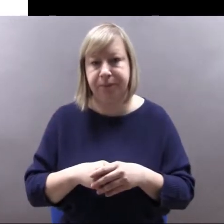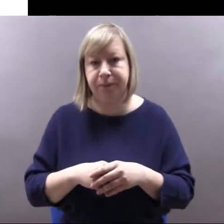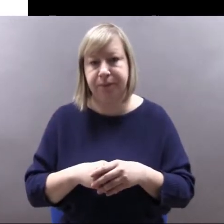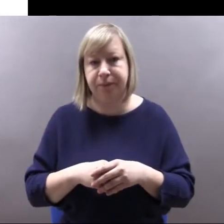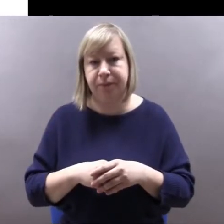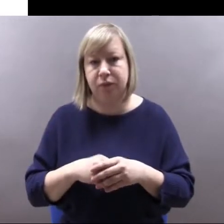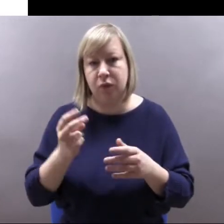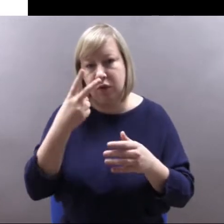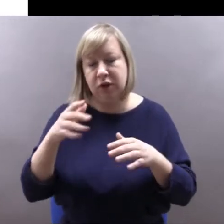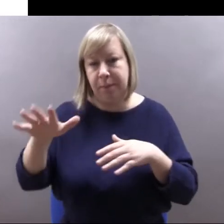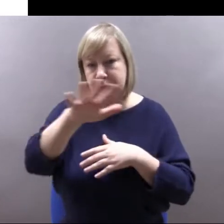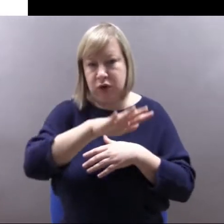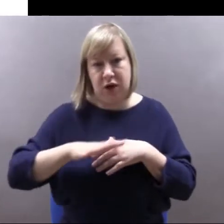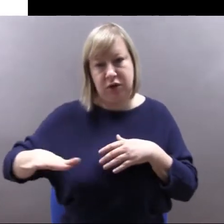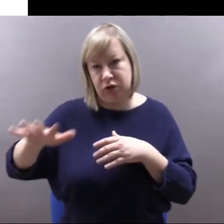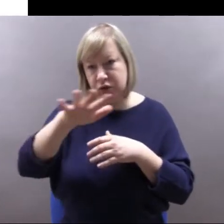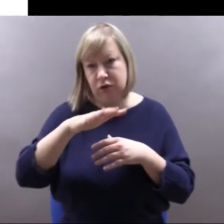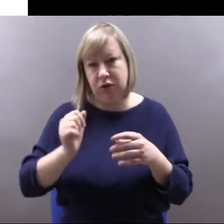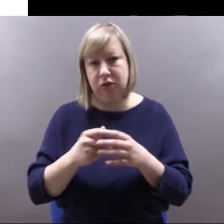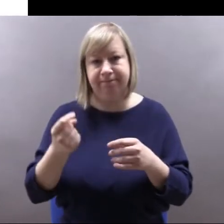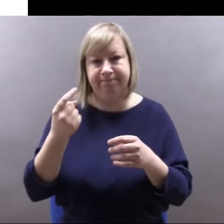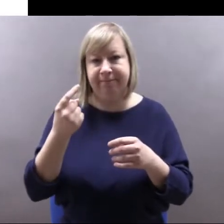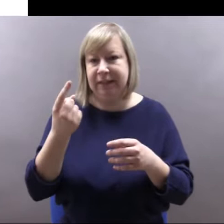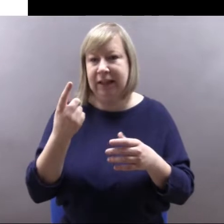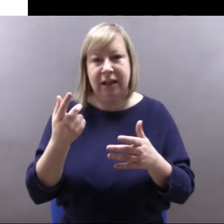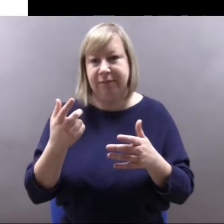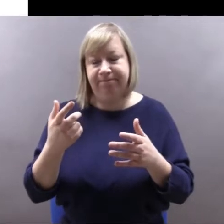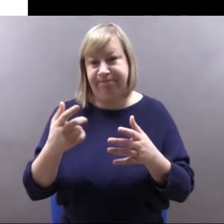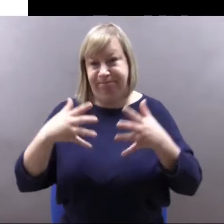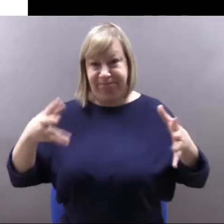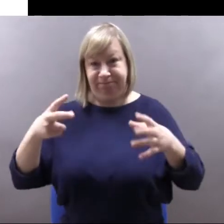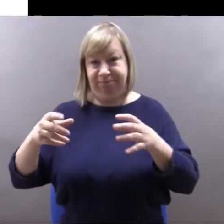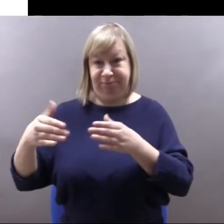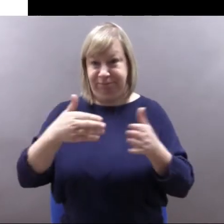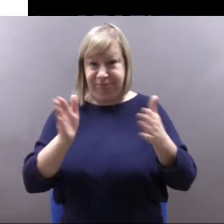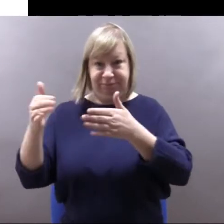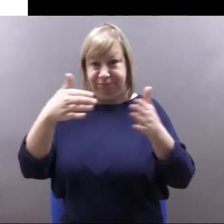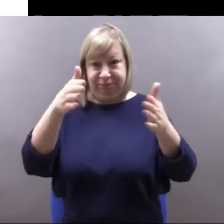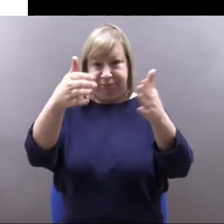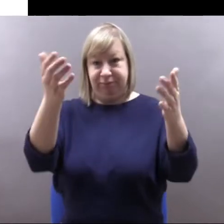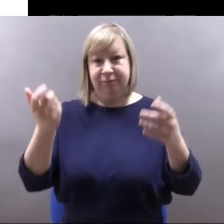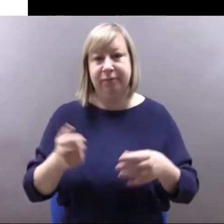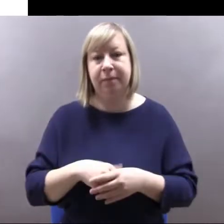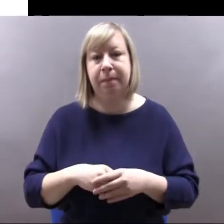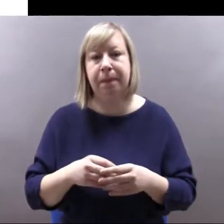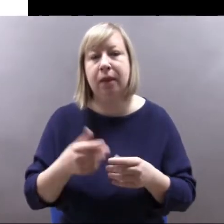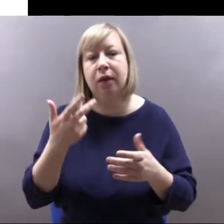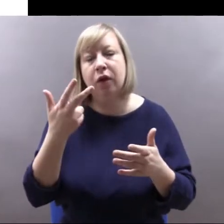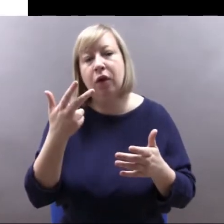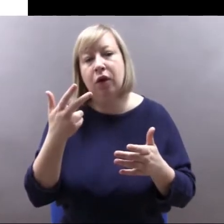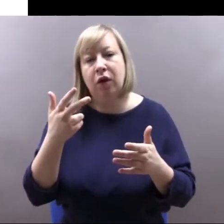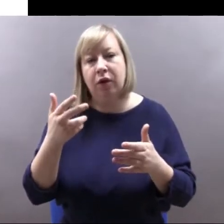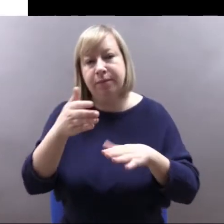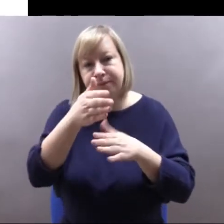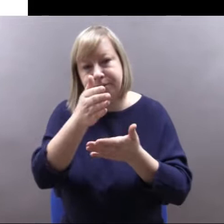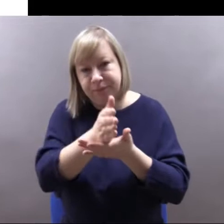fragment mapy, którą opracowywałam właśnie z myślą o osobach ze szczególnymi potrzebami, głównie dla